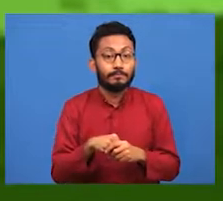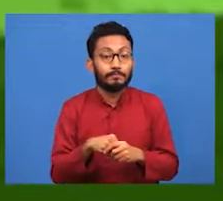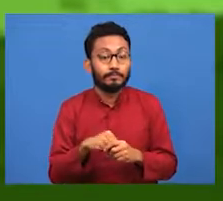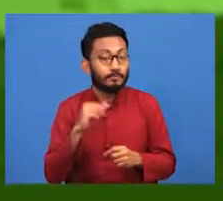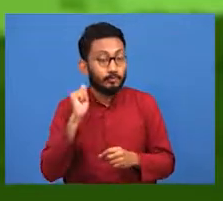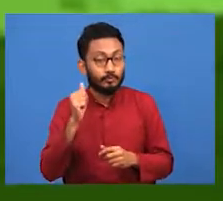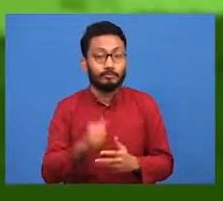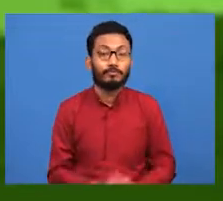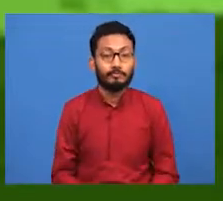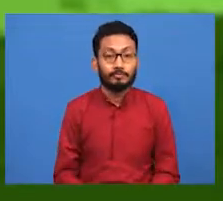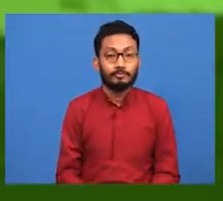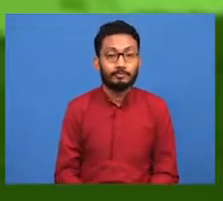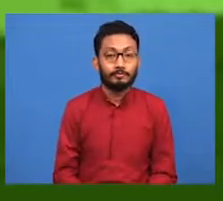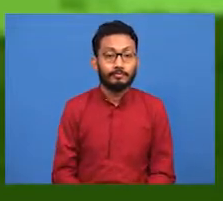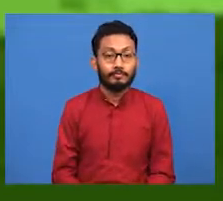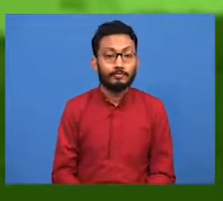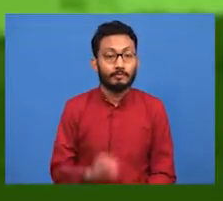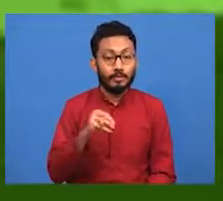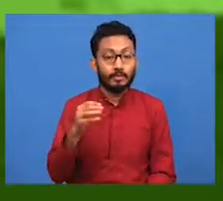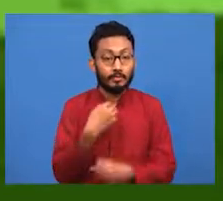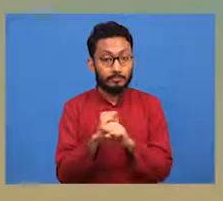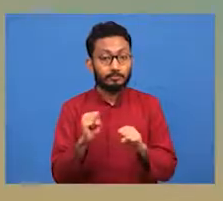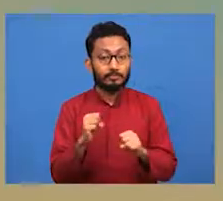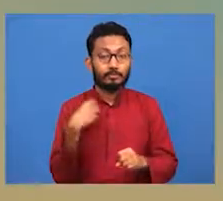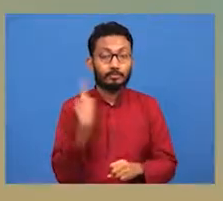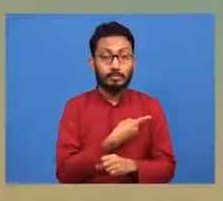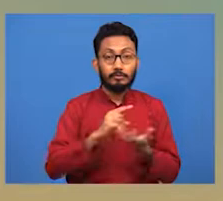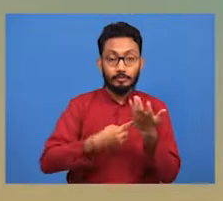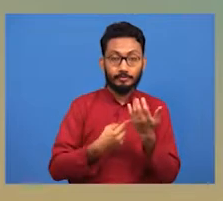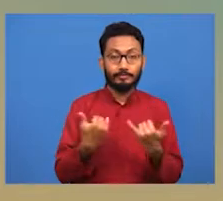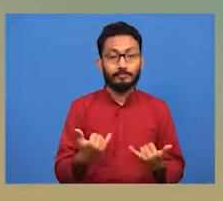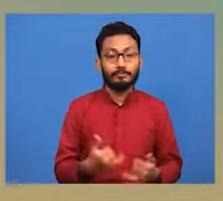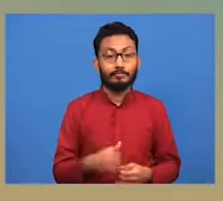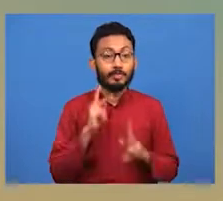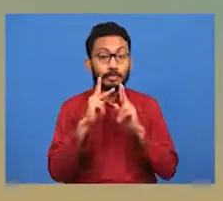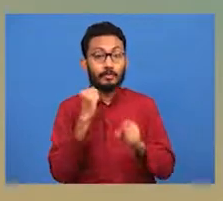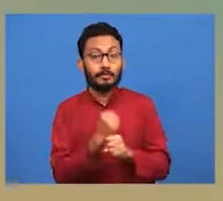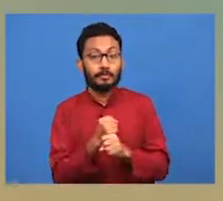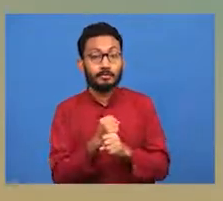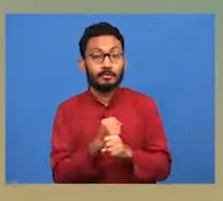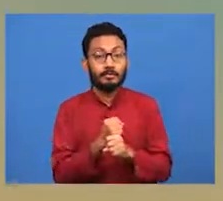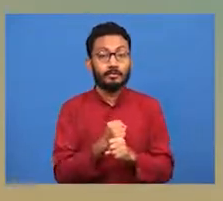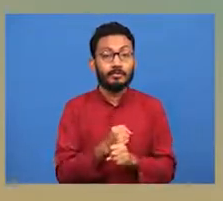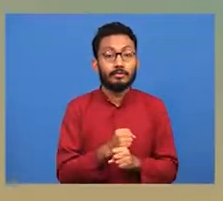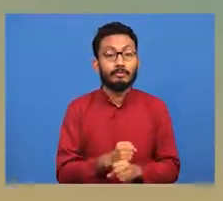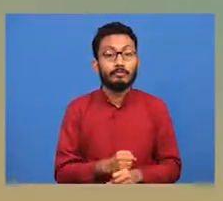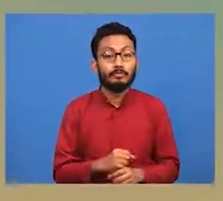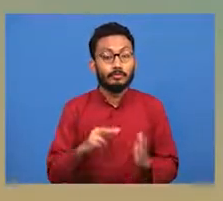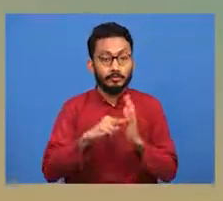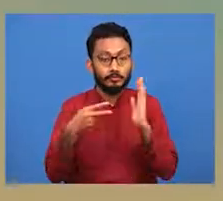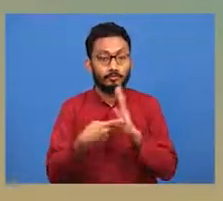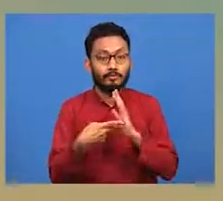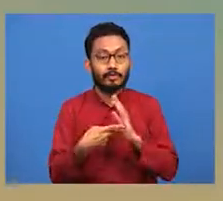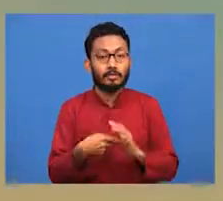Murid-murid bersedia? Kita mulakan. Kata kerja bermaksud kata yang menyatakan